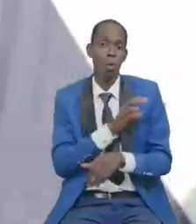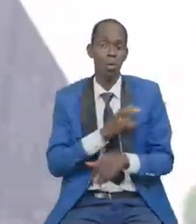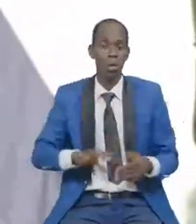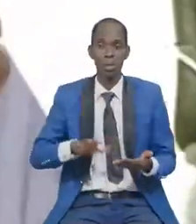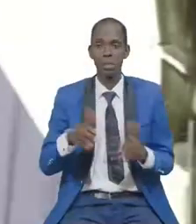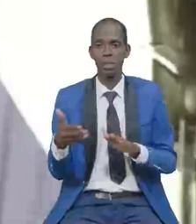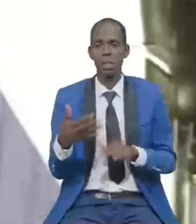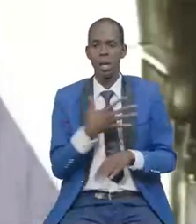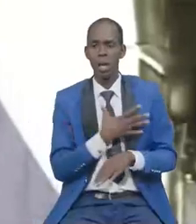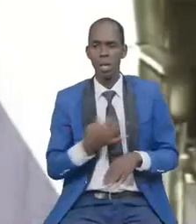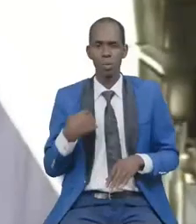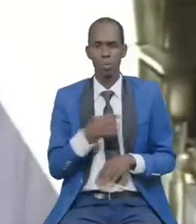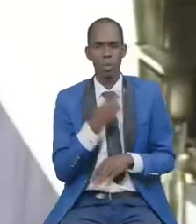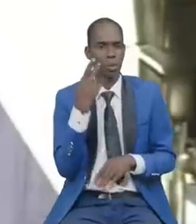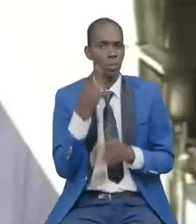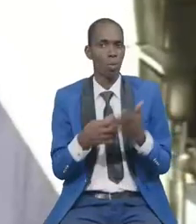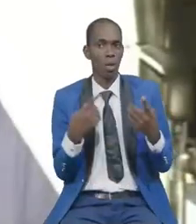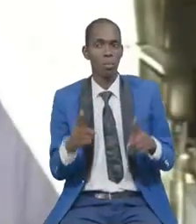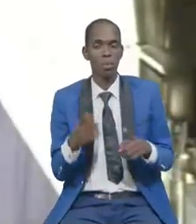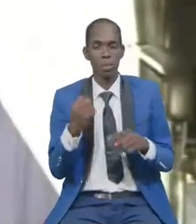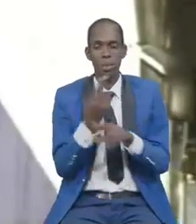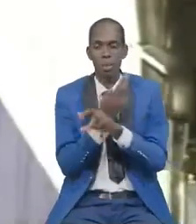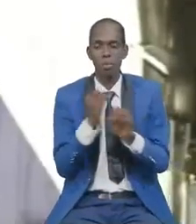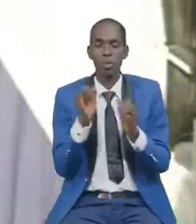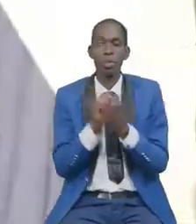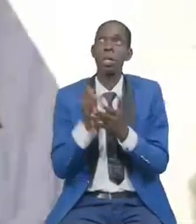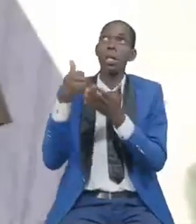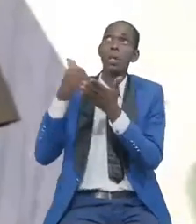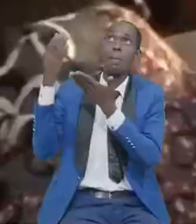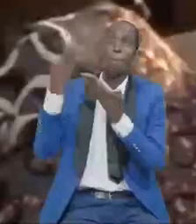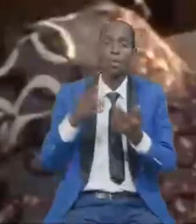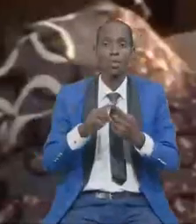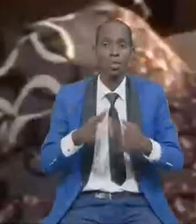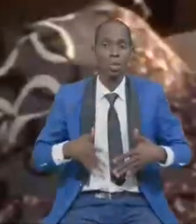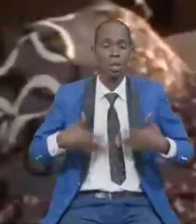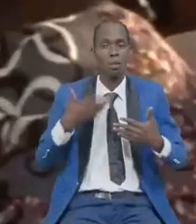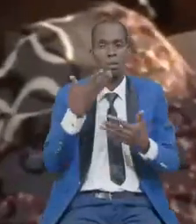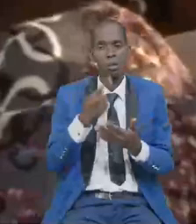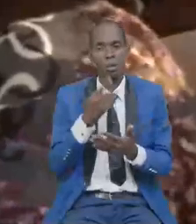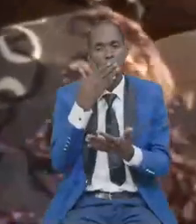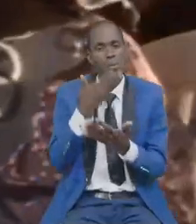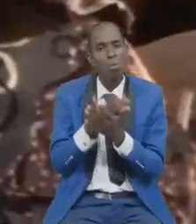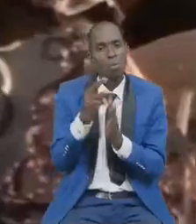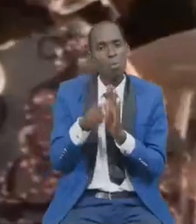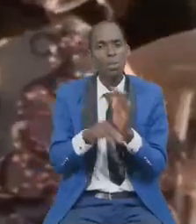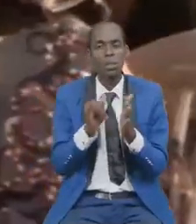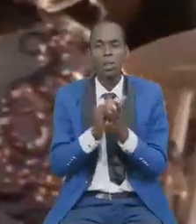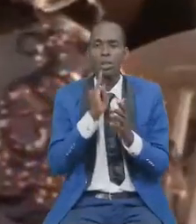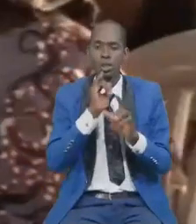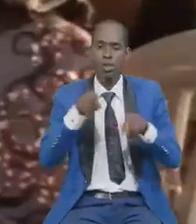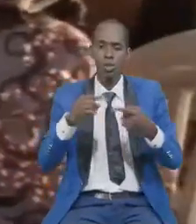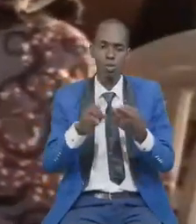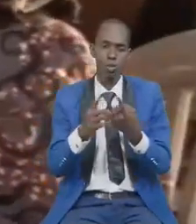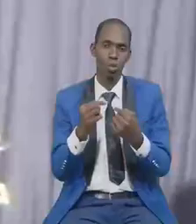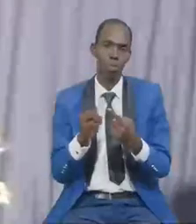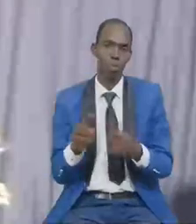la rédemption que cela apporte dans ta vie, la bonté qui viendra à toi, comme tu crois